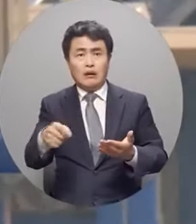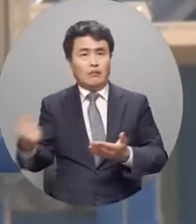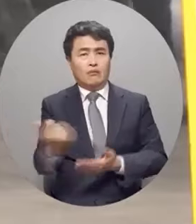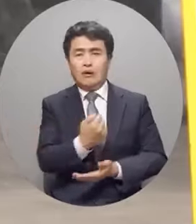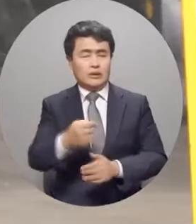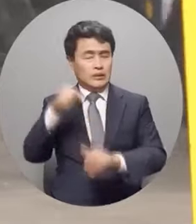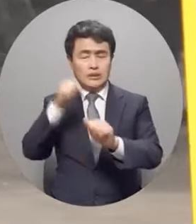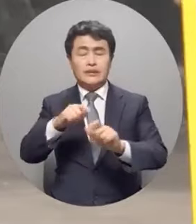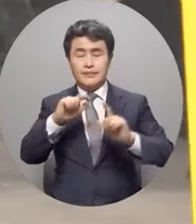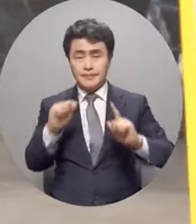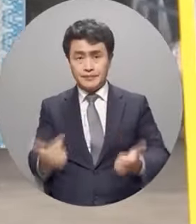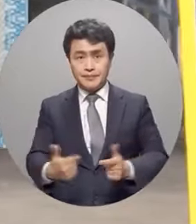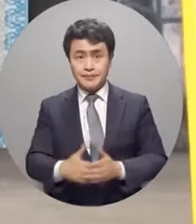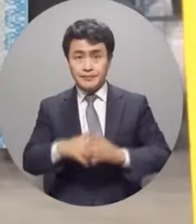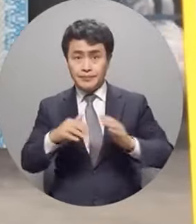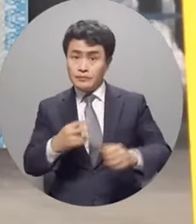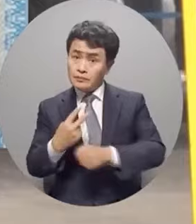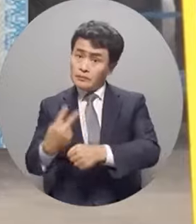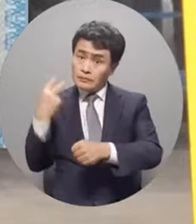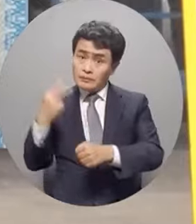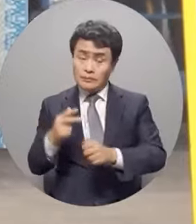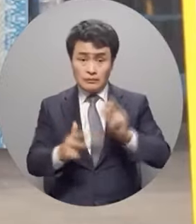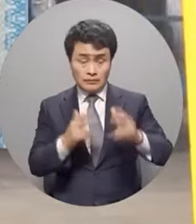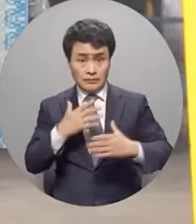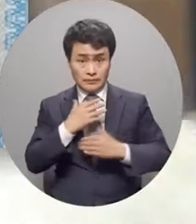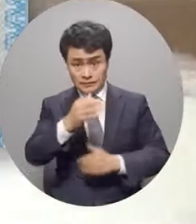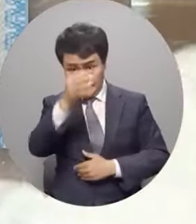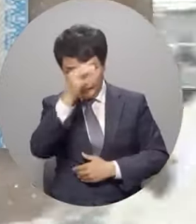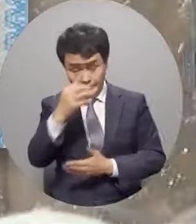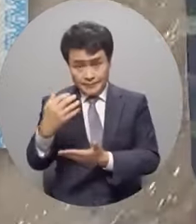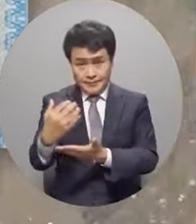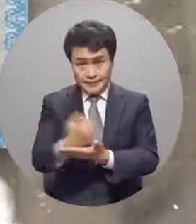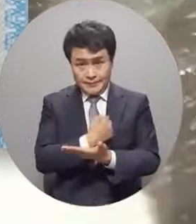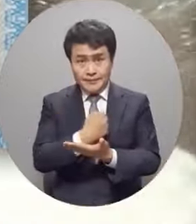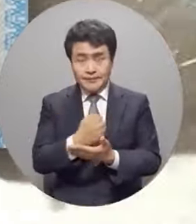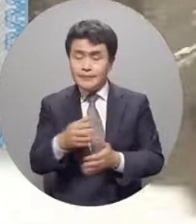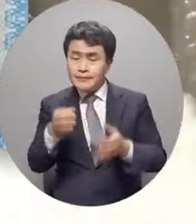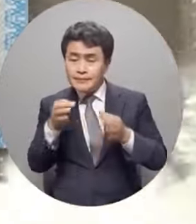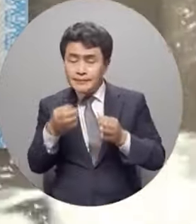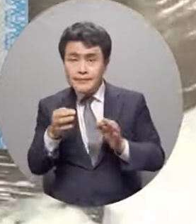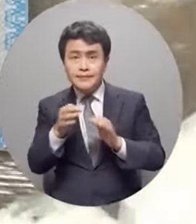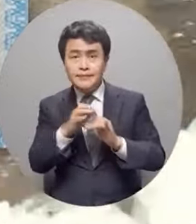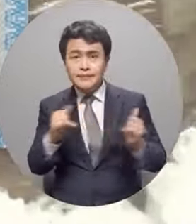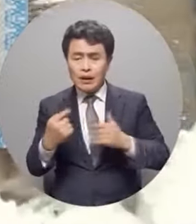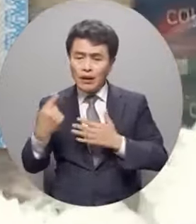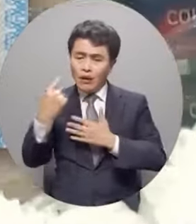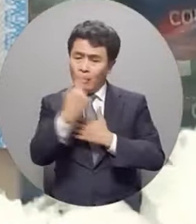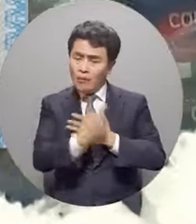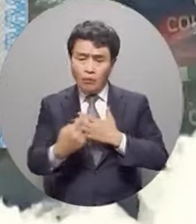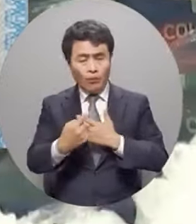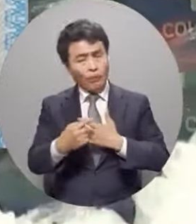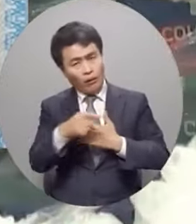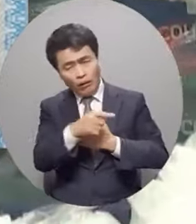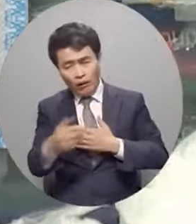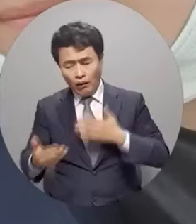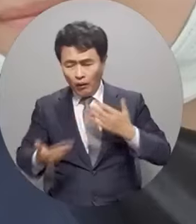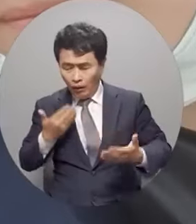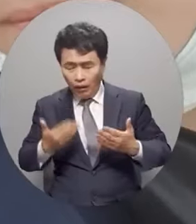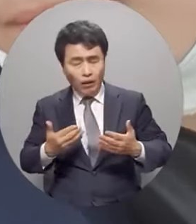시키질 않아요. 2년 전 산업안전 기사 자격증까지 딴 김 씨였지만 몸은 견디지